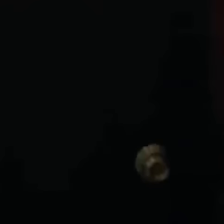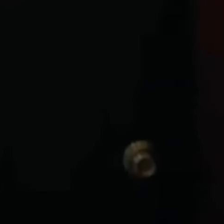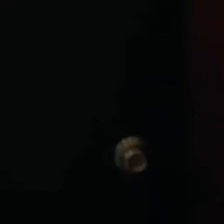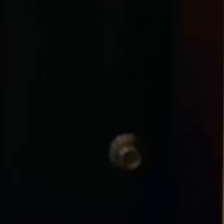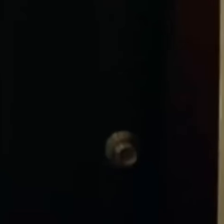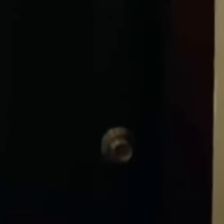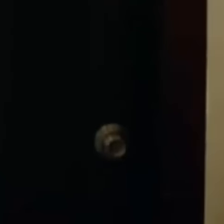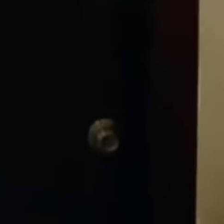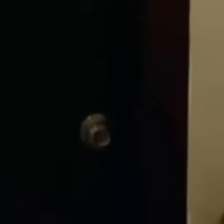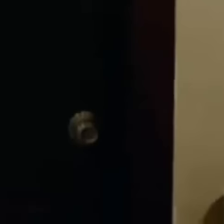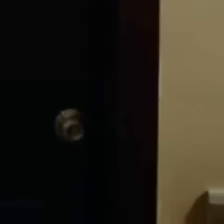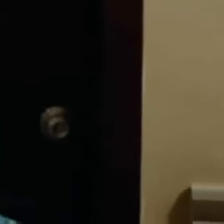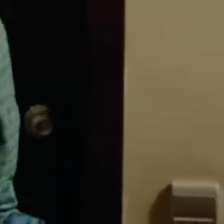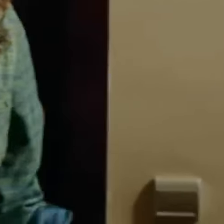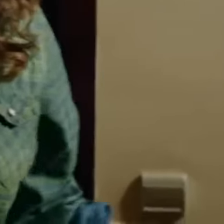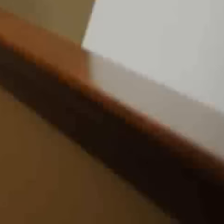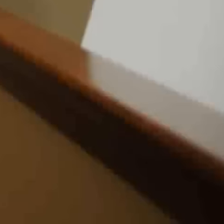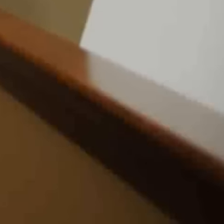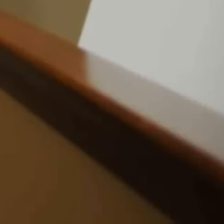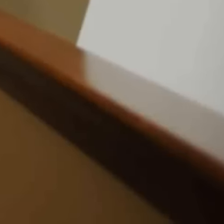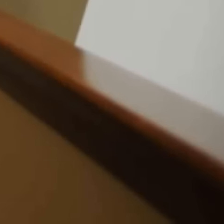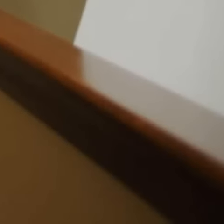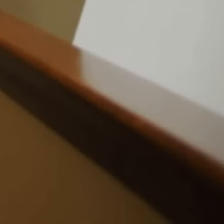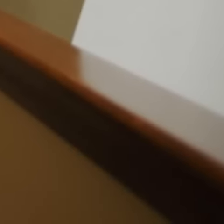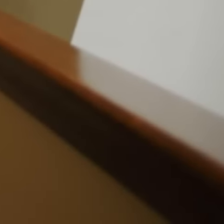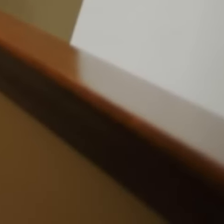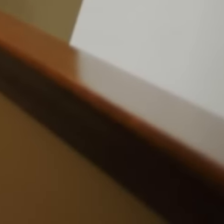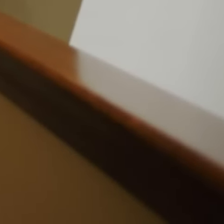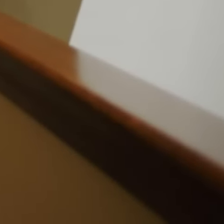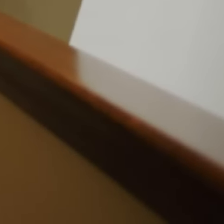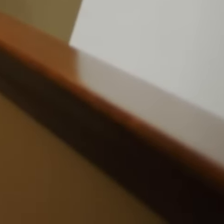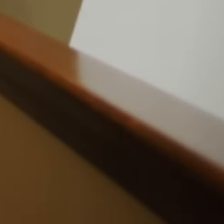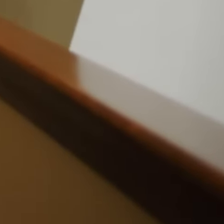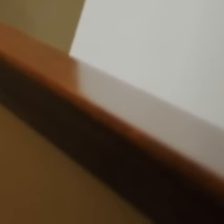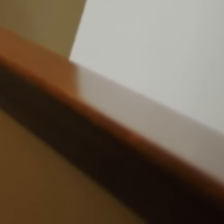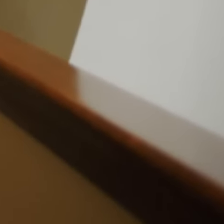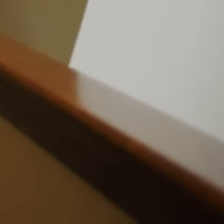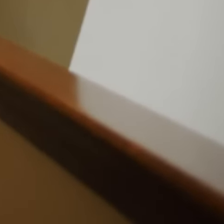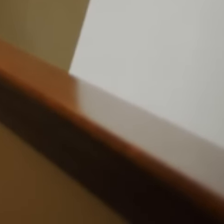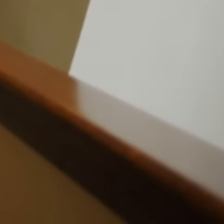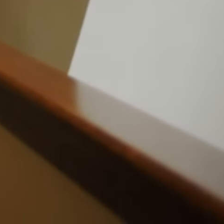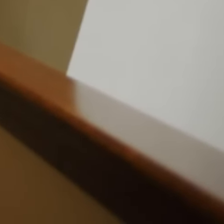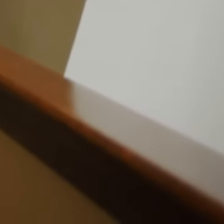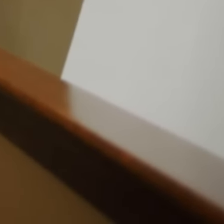Koridora bakınarak çıkıp kapıyı örttü. Merdiven boşluğundan aşağıyı kontrol edip küçük adımlarla iniyor.